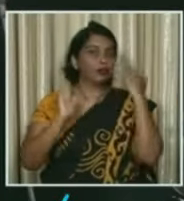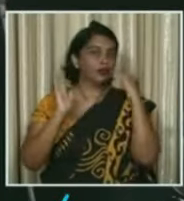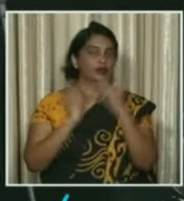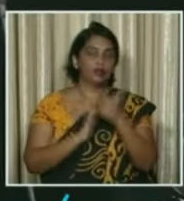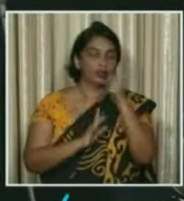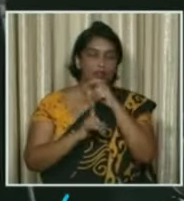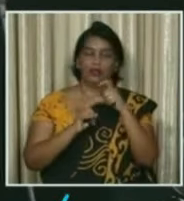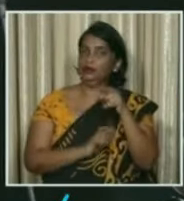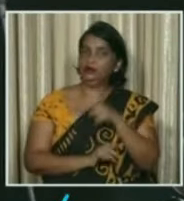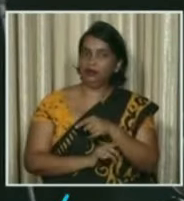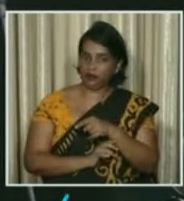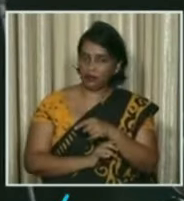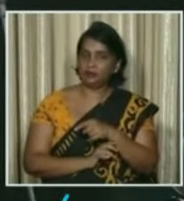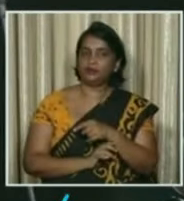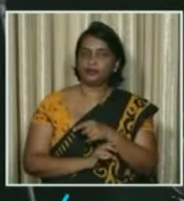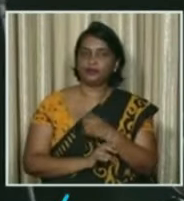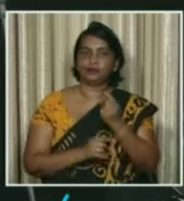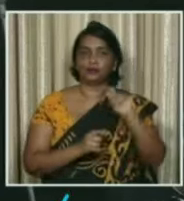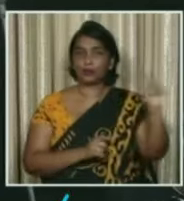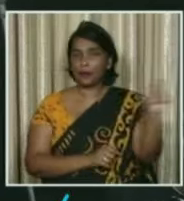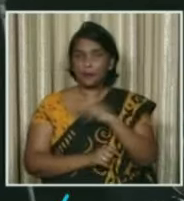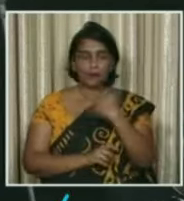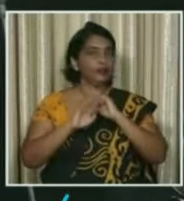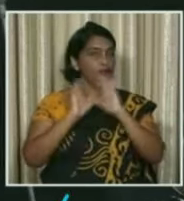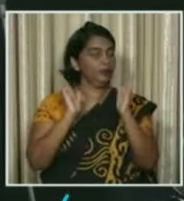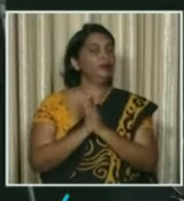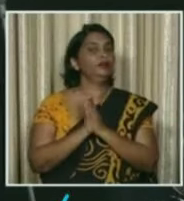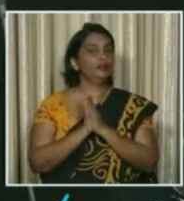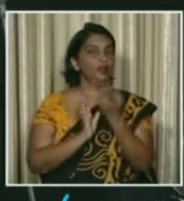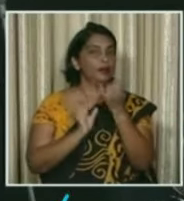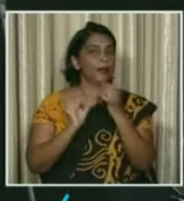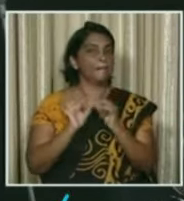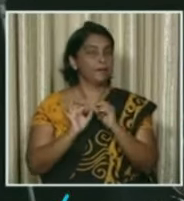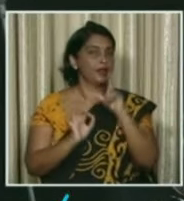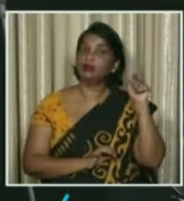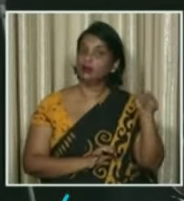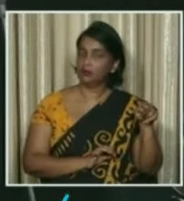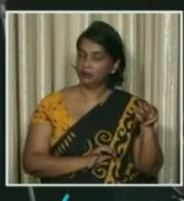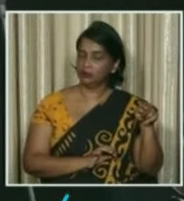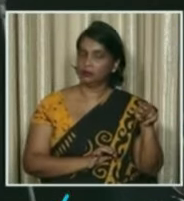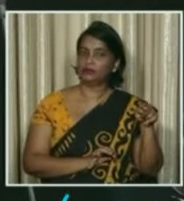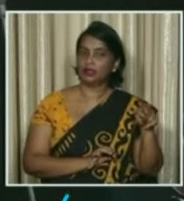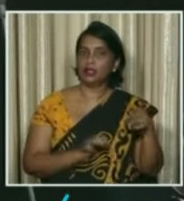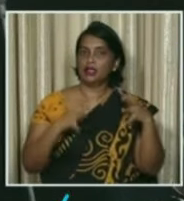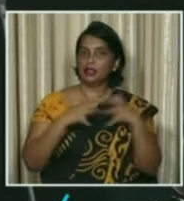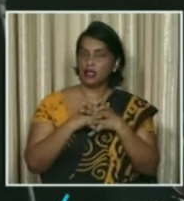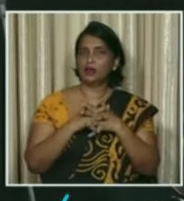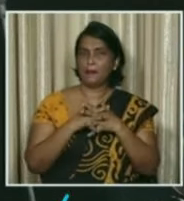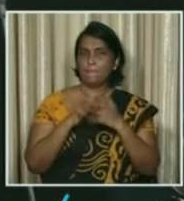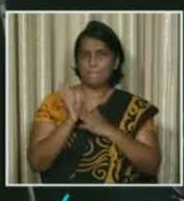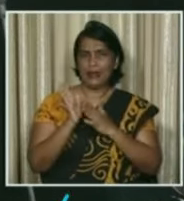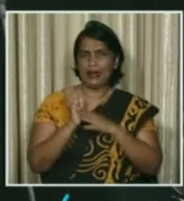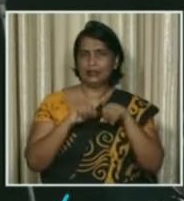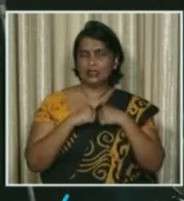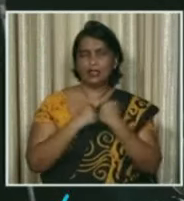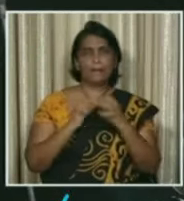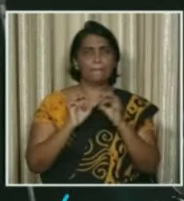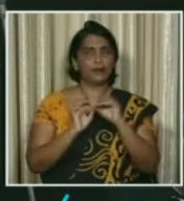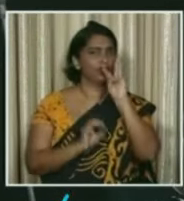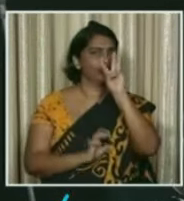පුරපත් දෙපාර්තමේන්තුවේ අය නොකර ගන්නා ලද බදු ප්‍රමාණය රුපියල් බිලියන 7.9ක්, WM මෙන්ඩිස් සමාගම රුපියල්